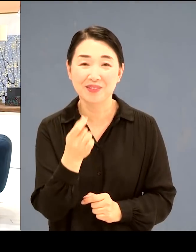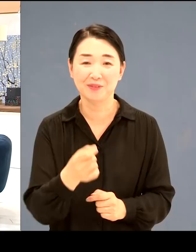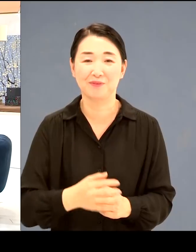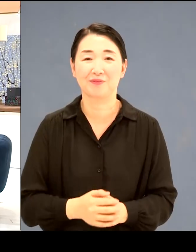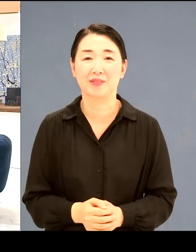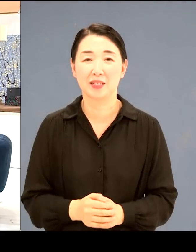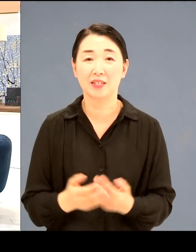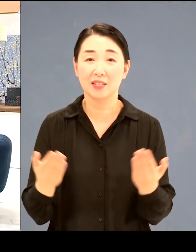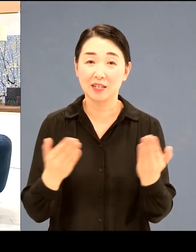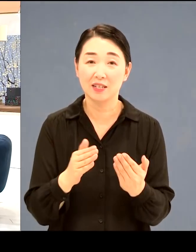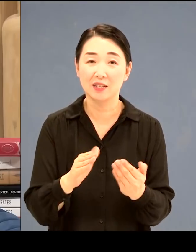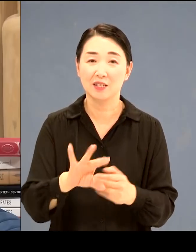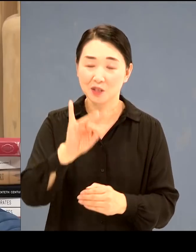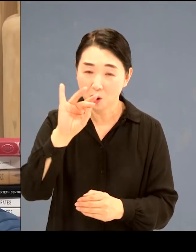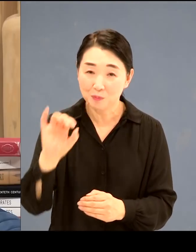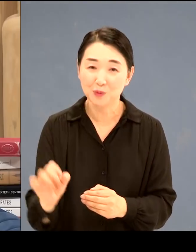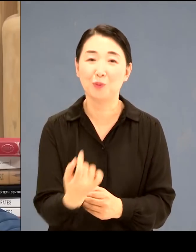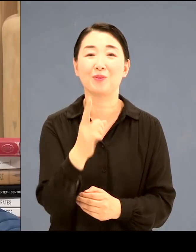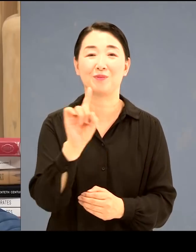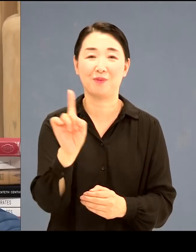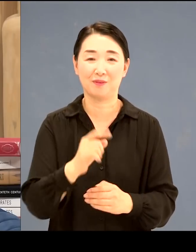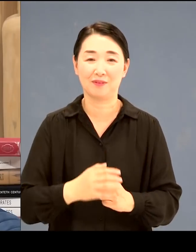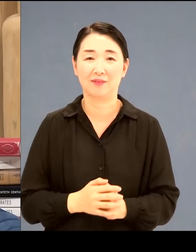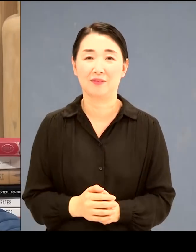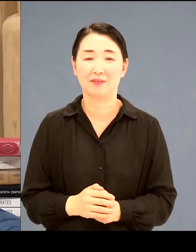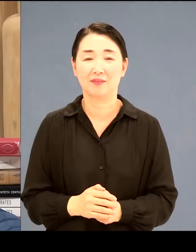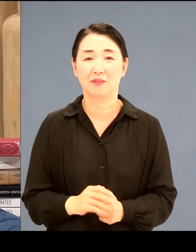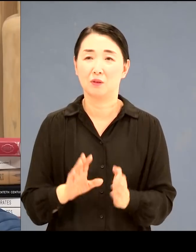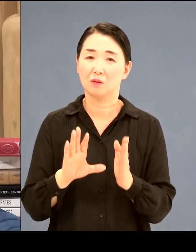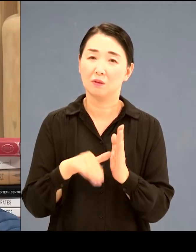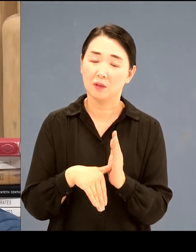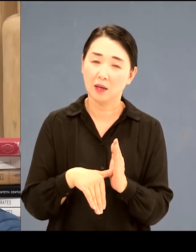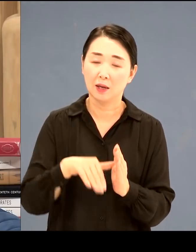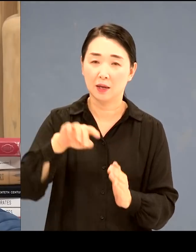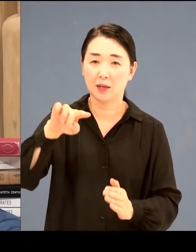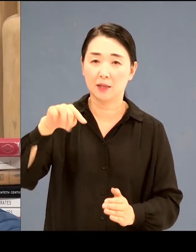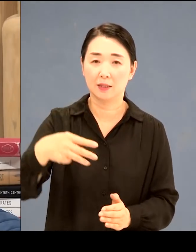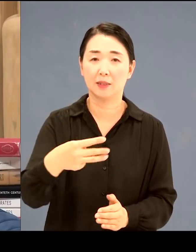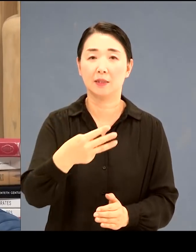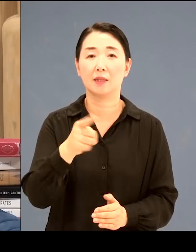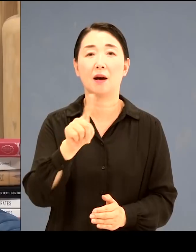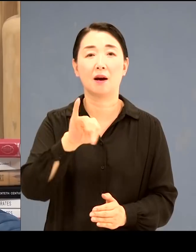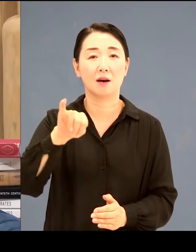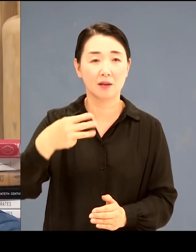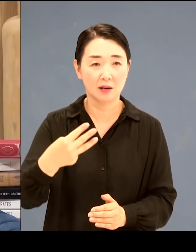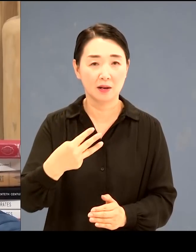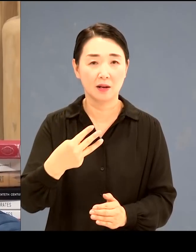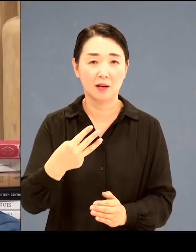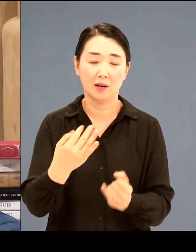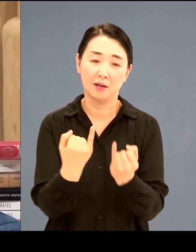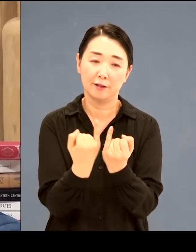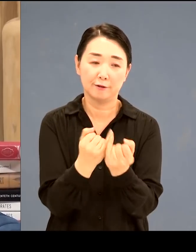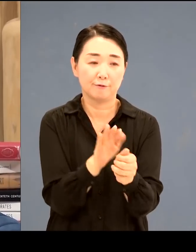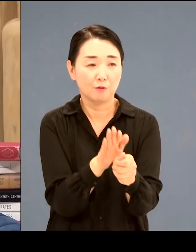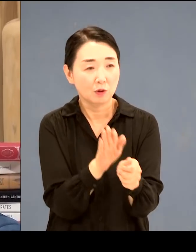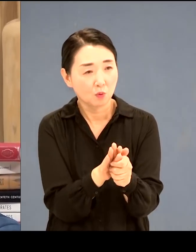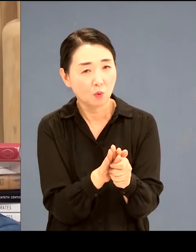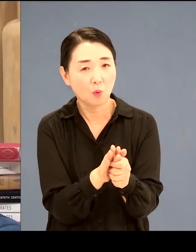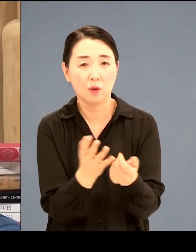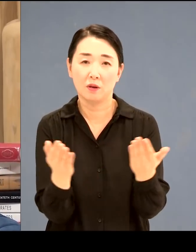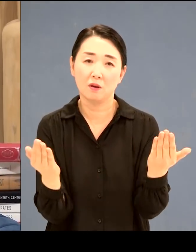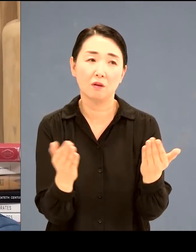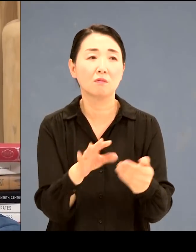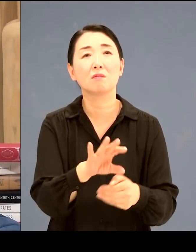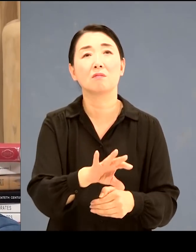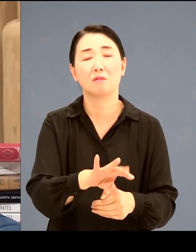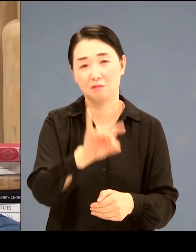그 일을 접하게 되셨을까요? 그때 당시에는 스타일리스트라는 직업 자체가 거의 없었어요. 네. 배우분들도 스타일리스트가